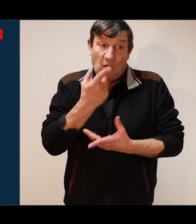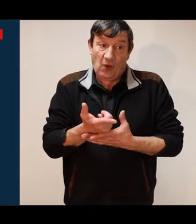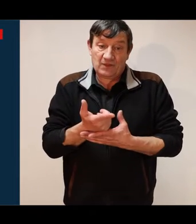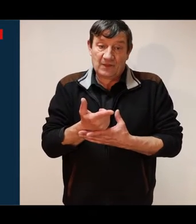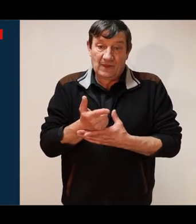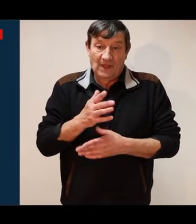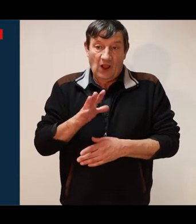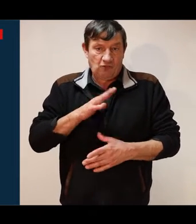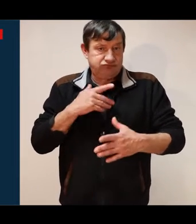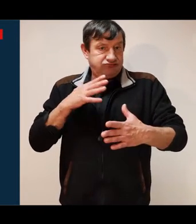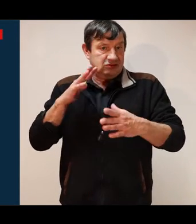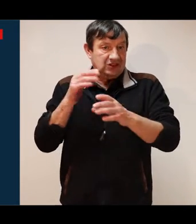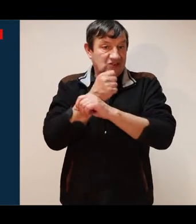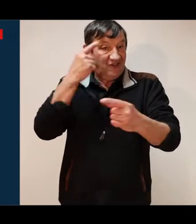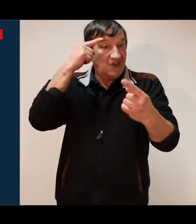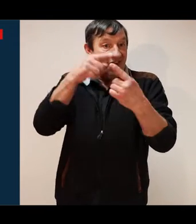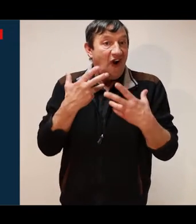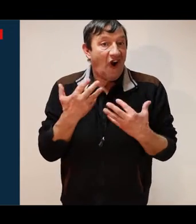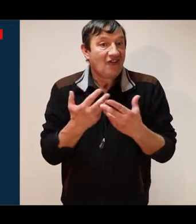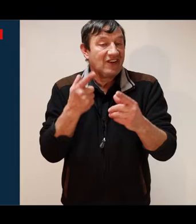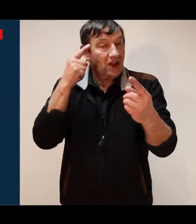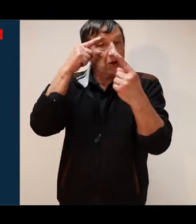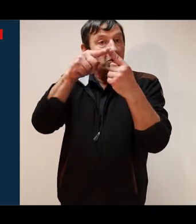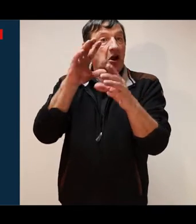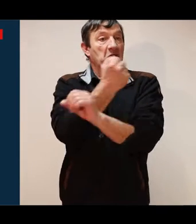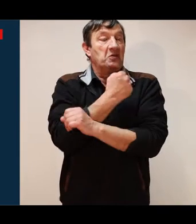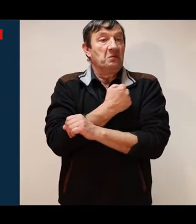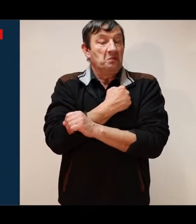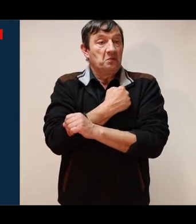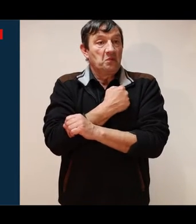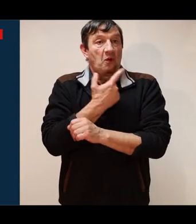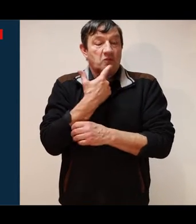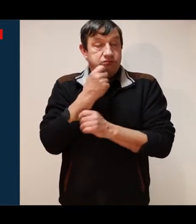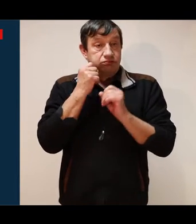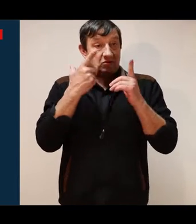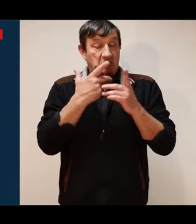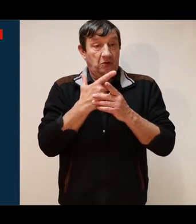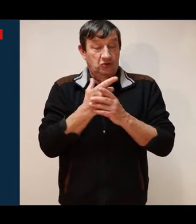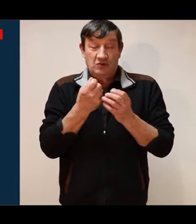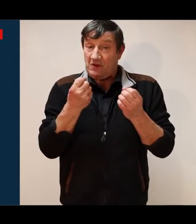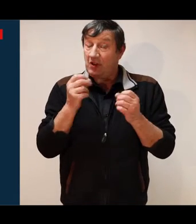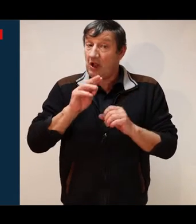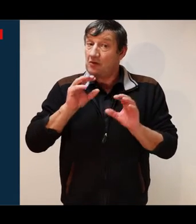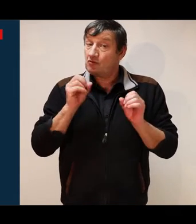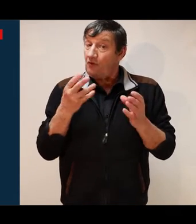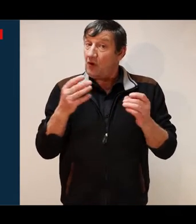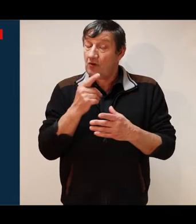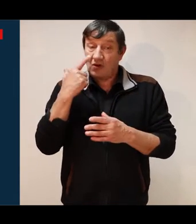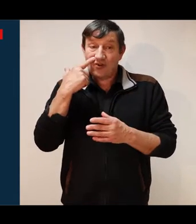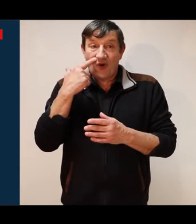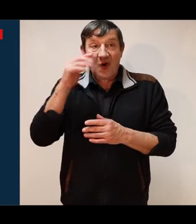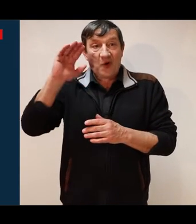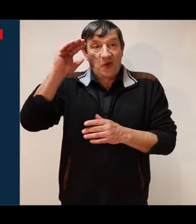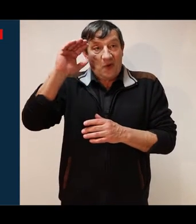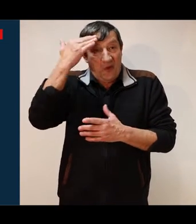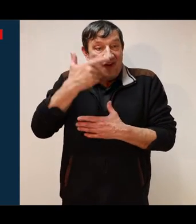l'impression d'avoir atteint ce que je croyais vouloir et que je fais le constat que, de façon assez surprenante, mais c'est assez fréquent, ce que je